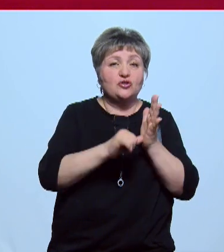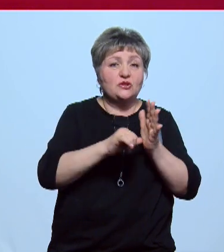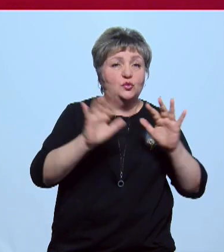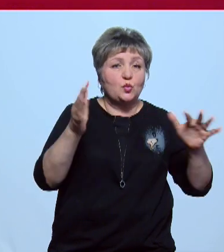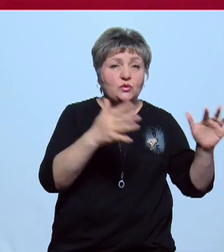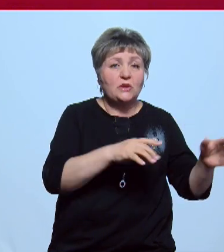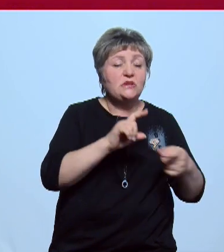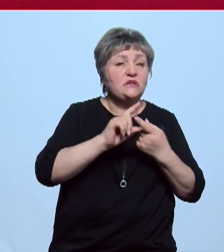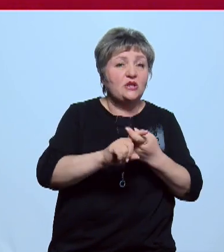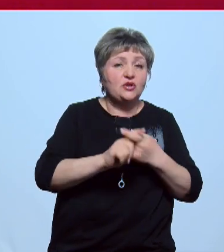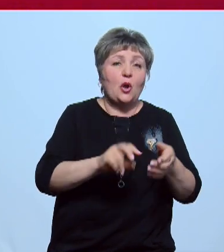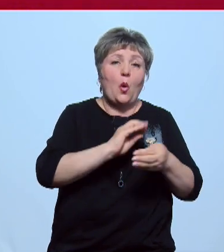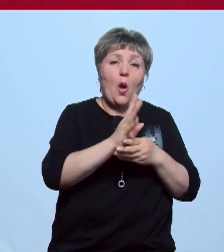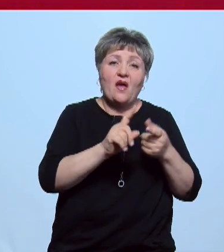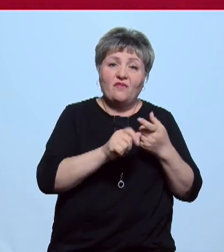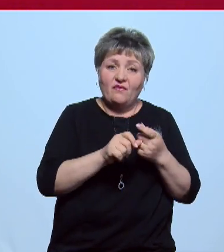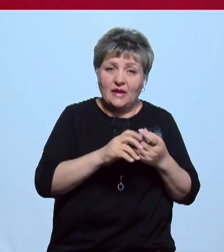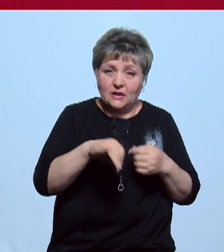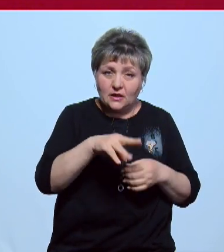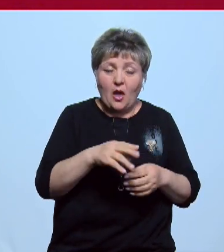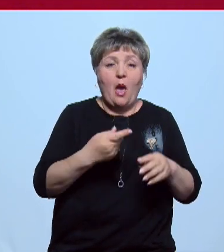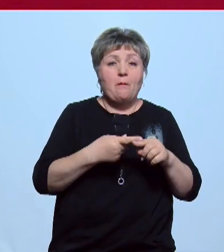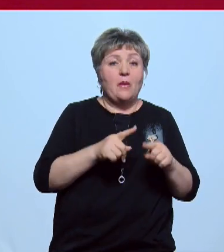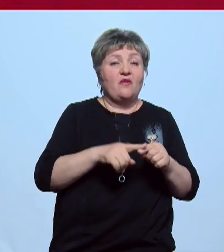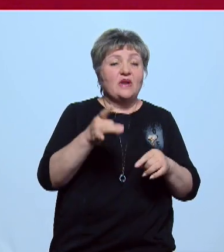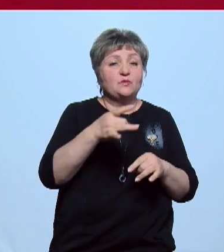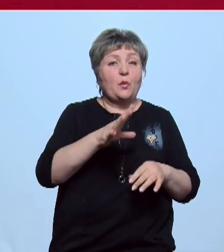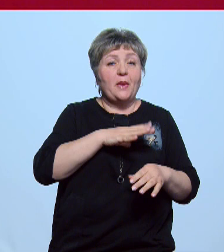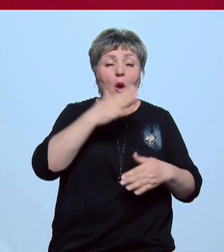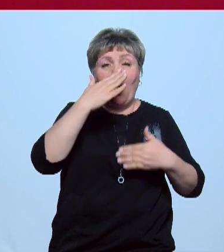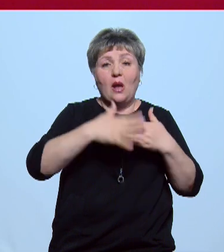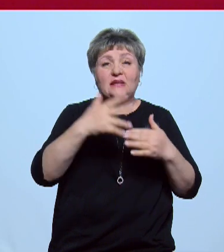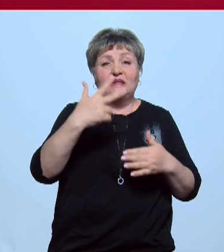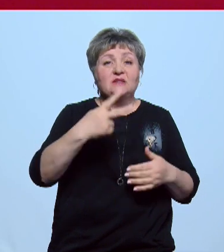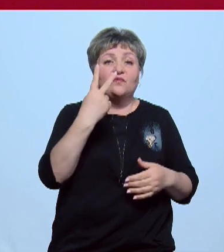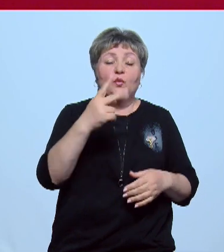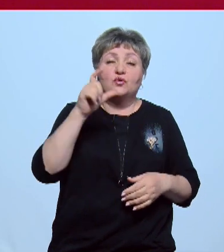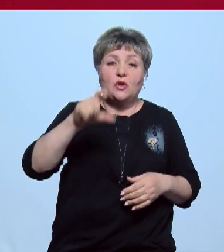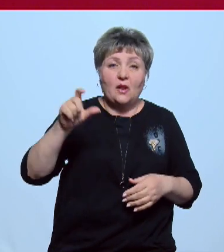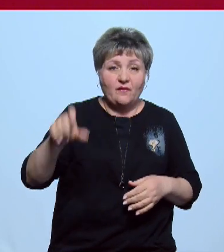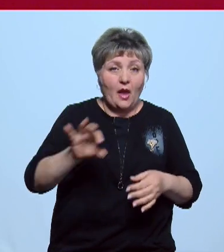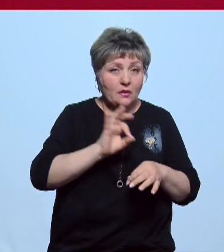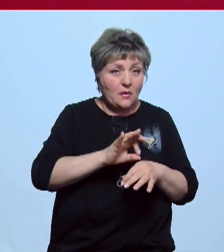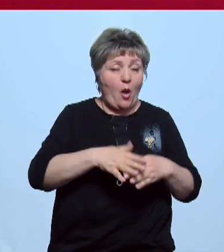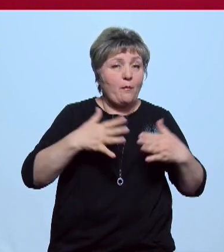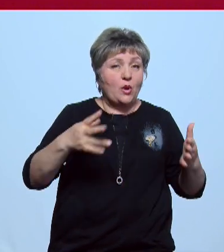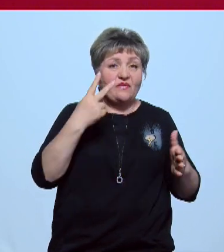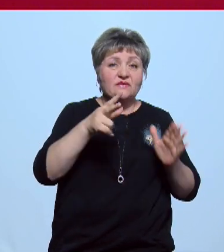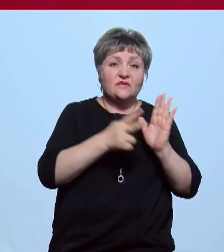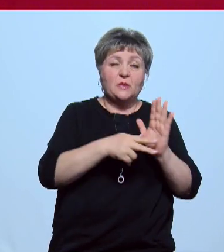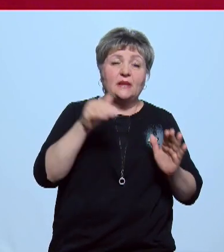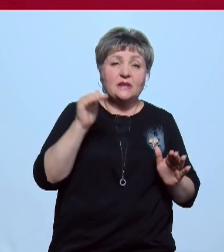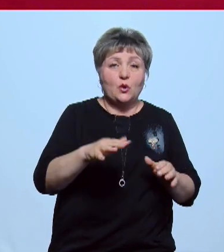случаев заражения ковид. Всего с начала пандемии в республике переболело около 32 тысяч человек. Более 28 тысяч